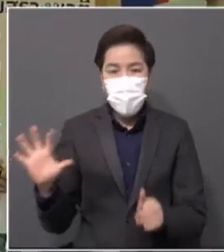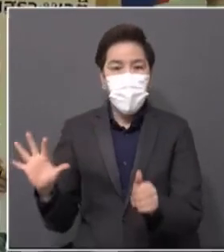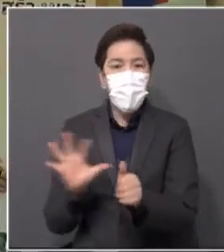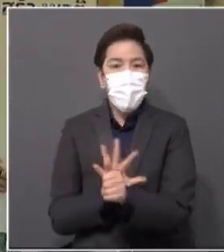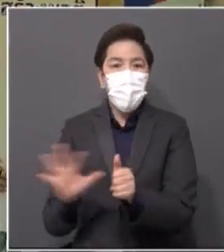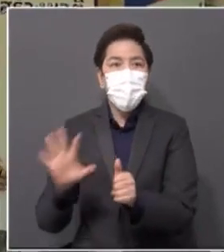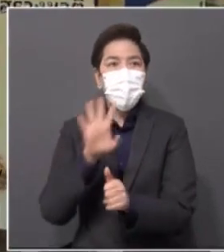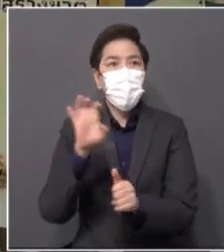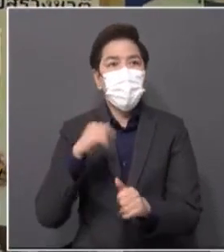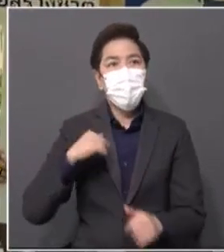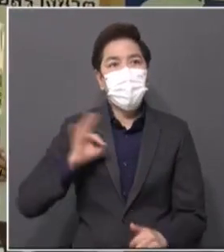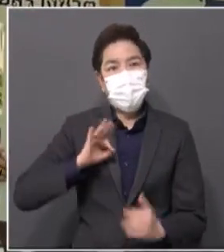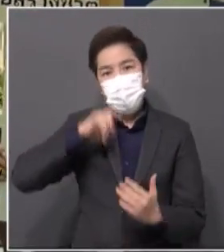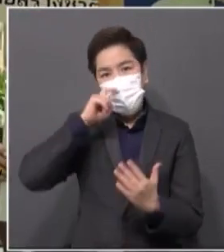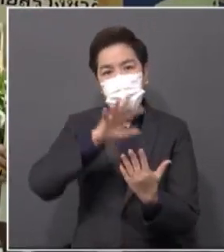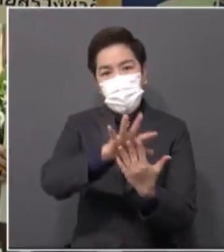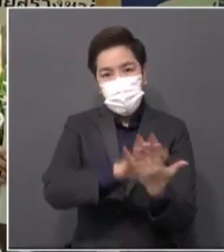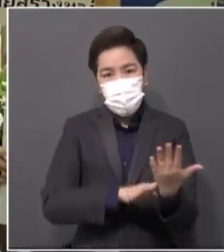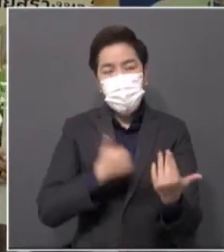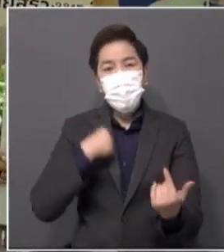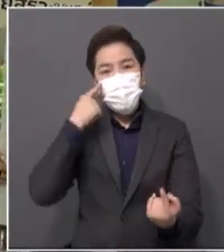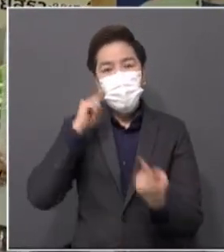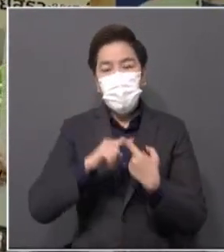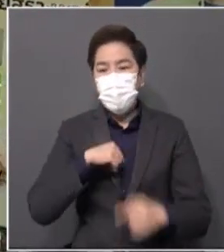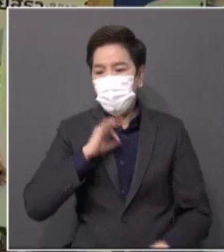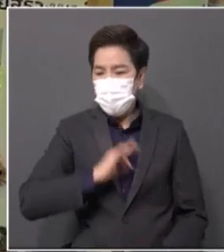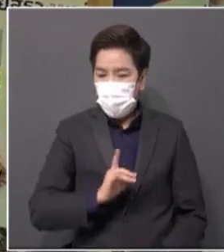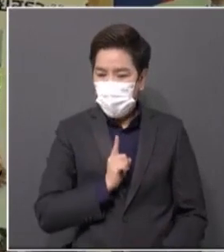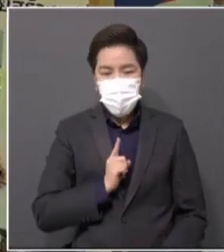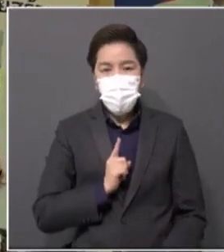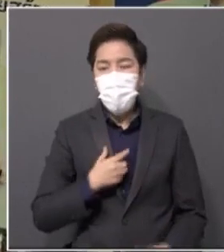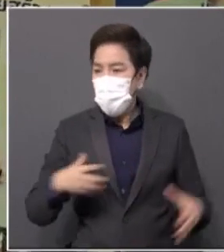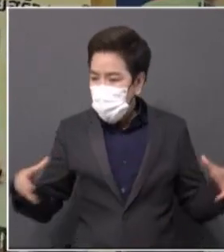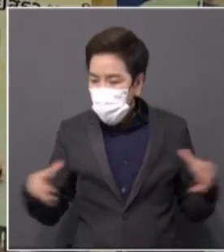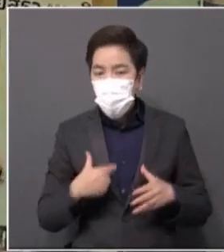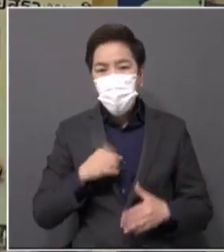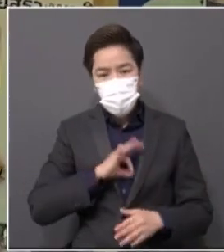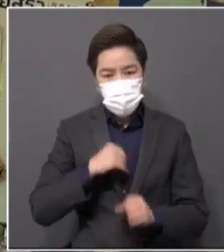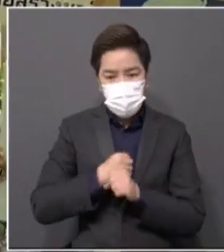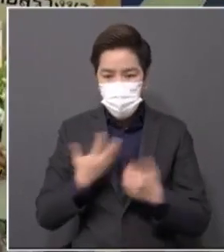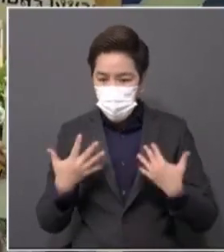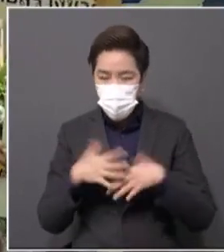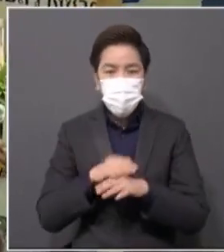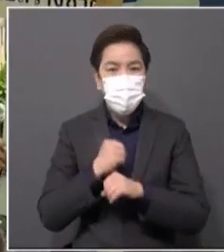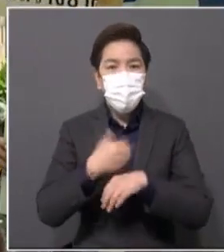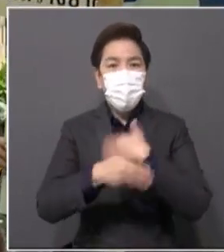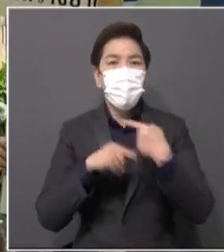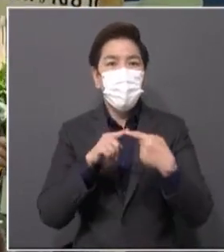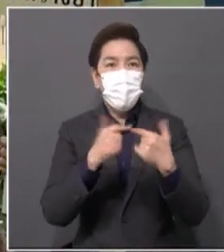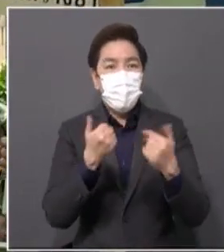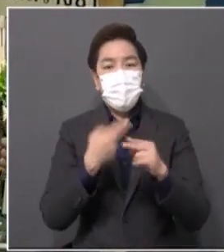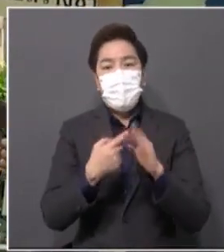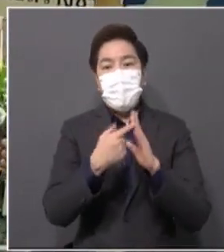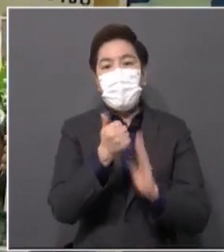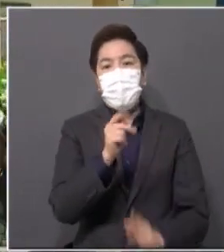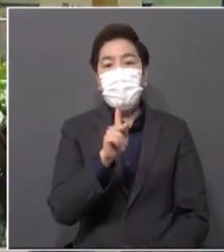รวมทั้งสมาชิกอื่นๆทั่วประเทศไทยทำให้รู้สึกไม่โดดเดี่ยวที่จะขับเคลื่อนภารกิจต่างๆไปด้วยกันนะครับถัด